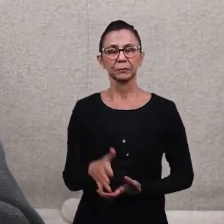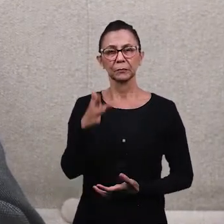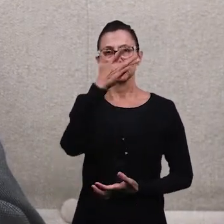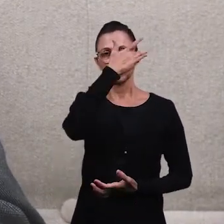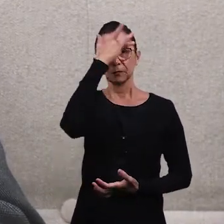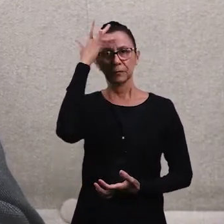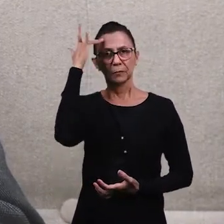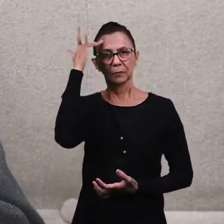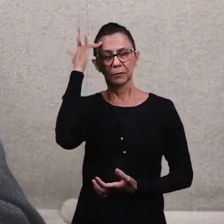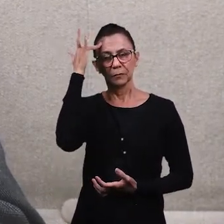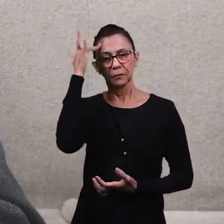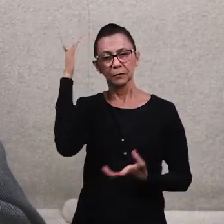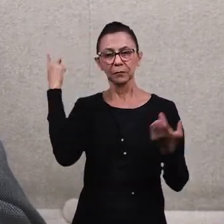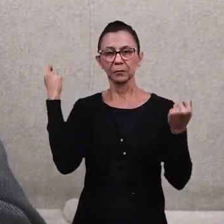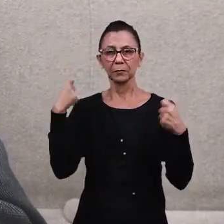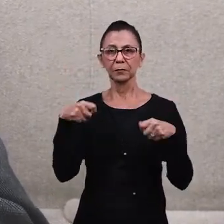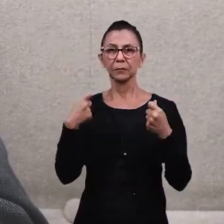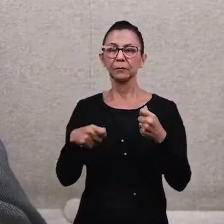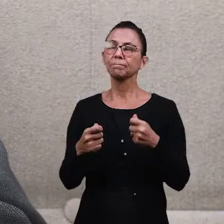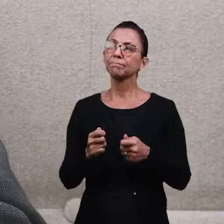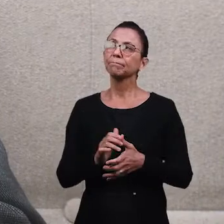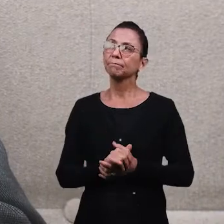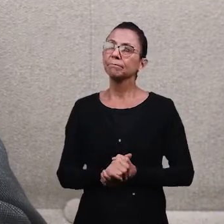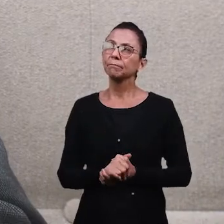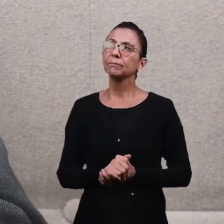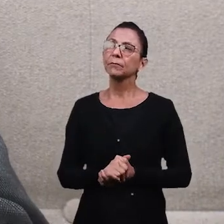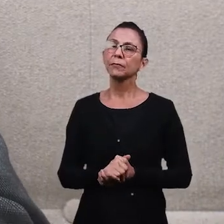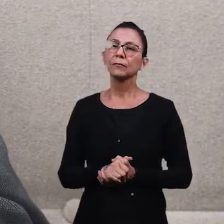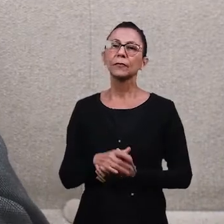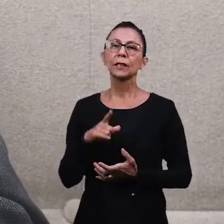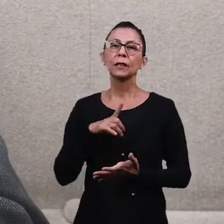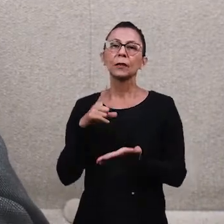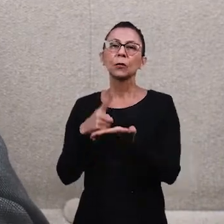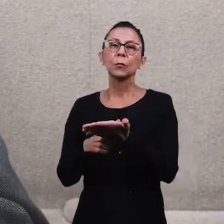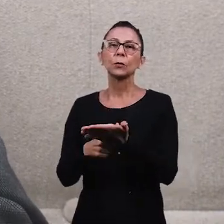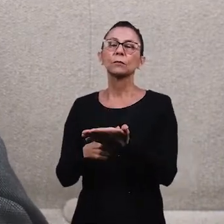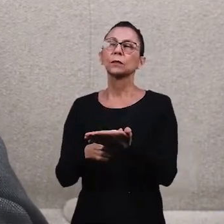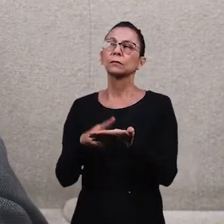il a besoin de prendre une décision.